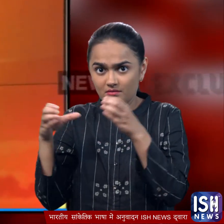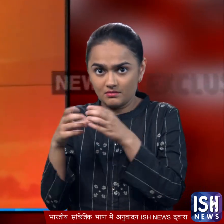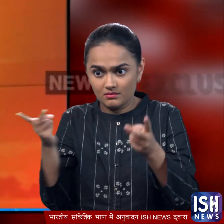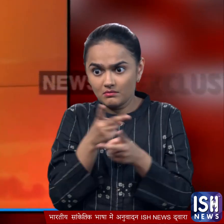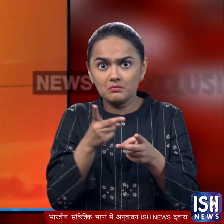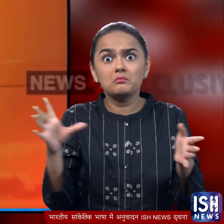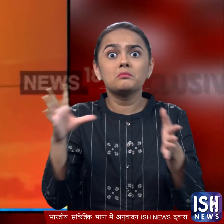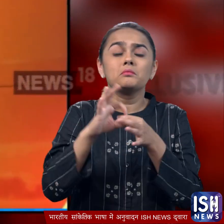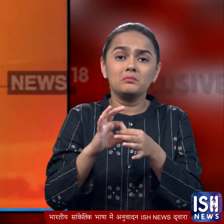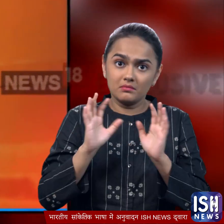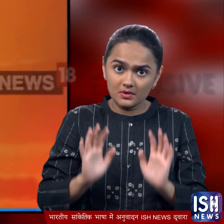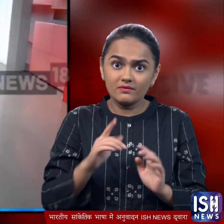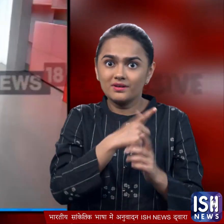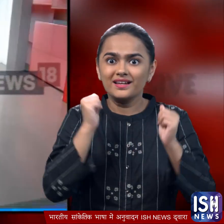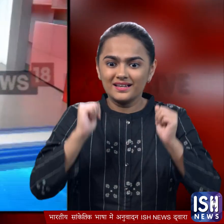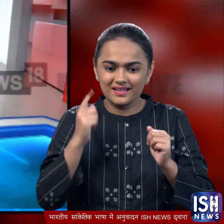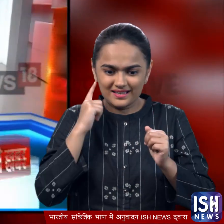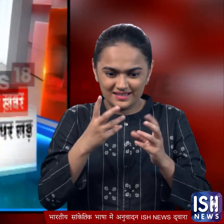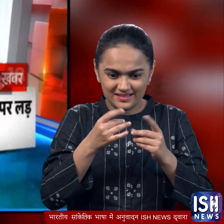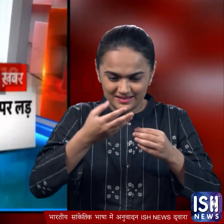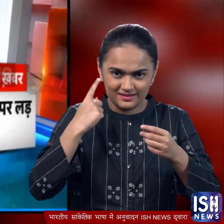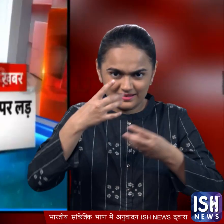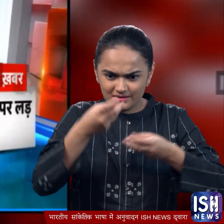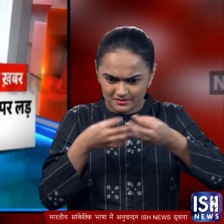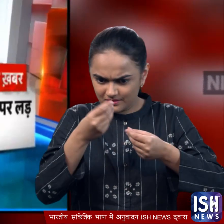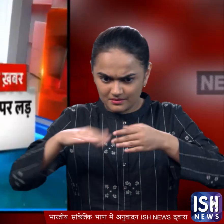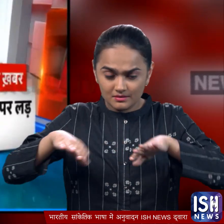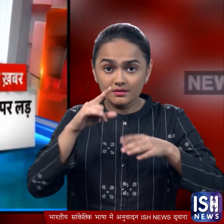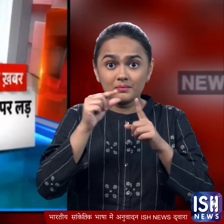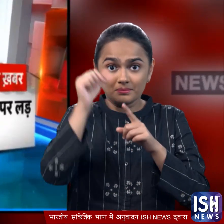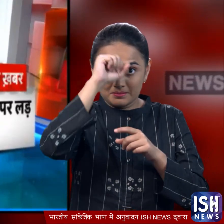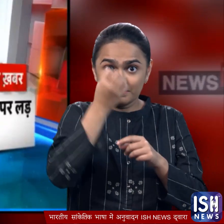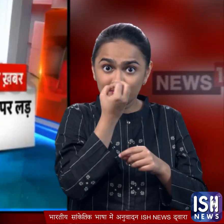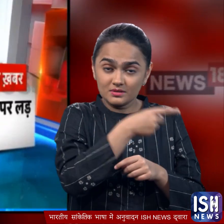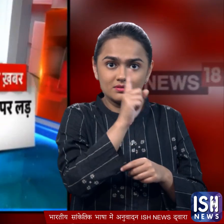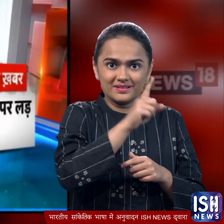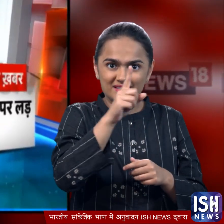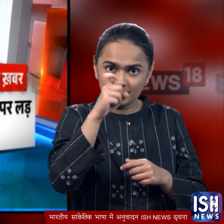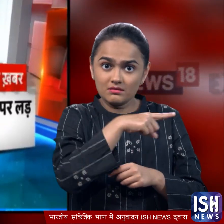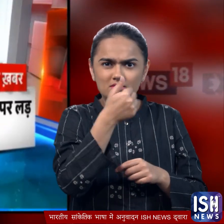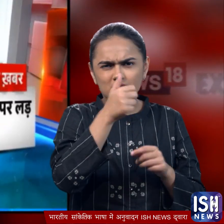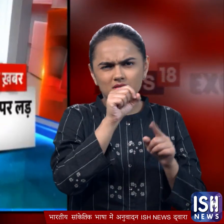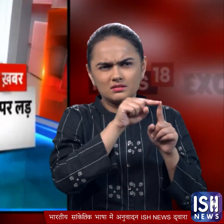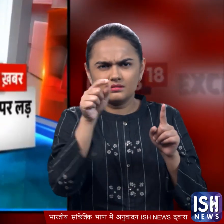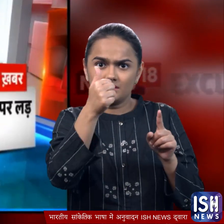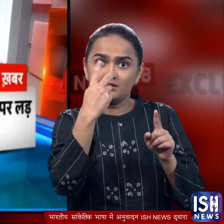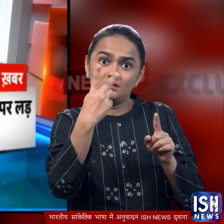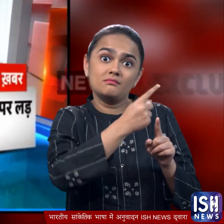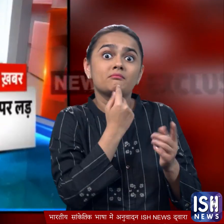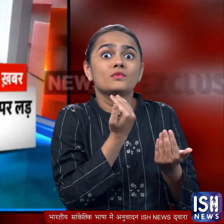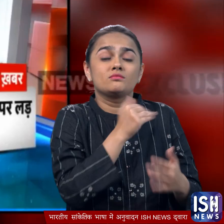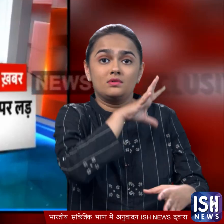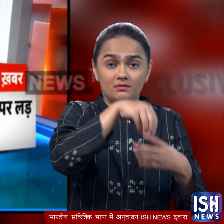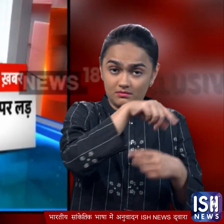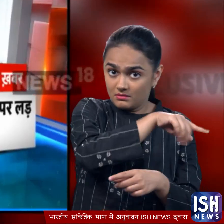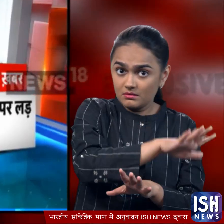पर सहमति बनने की खबर है। सूत्र बता रहे हैं कि सीट बंटवारे के इस नए फॉर्मूले में बीजेपी पंजाब की 117 सीटों में 60 से 62 सीटों पर चुनाव लड़